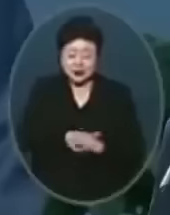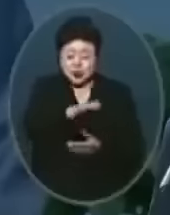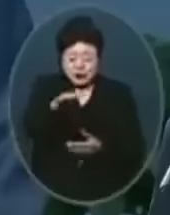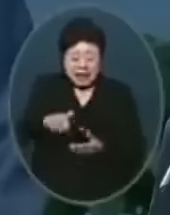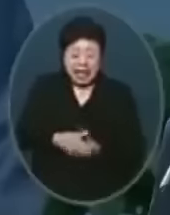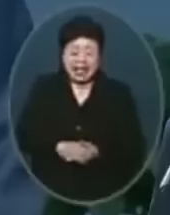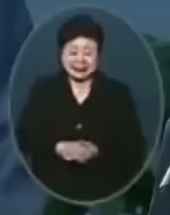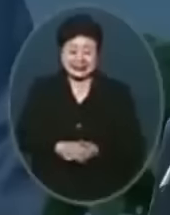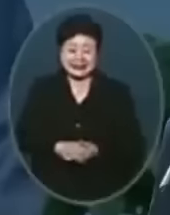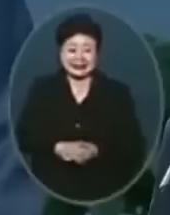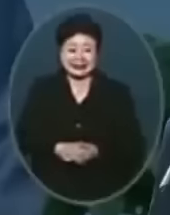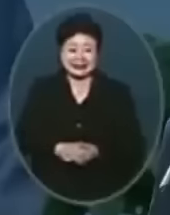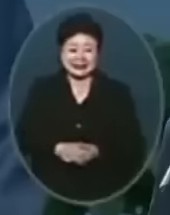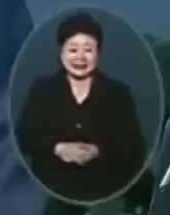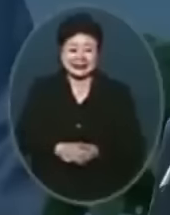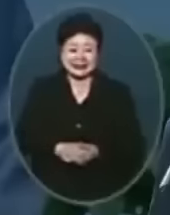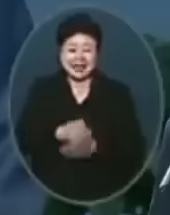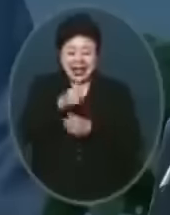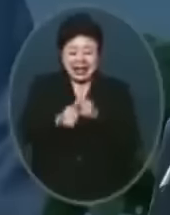우리들이